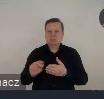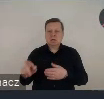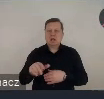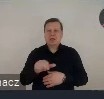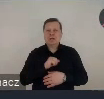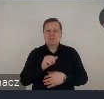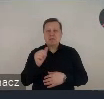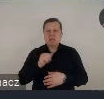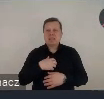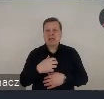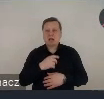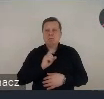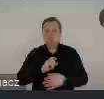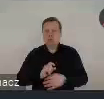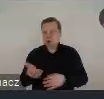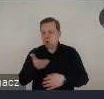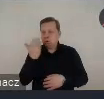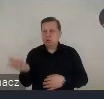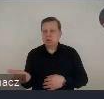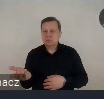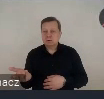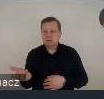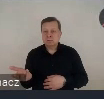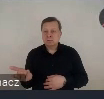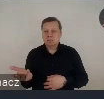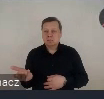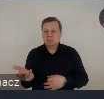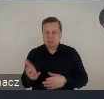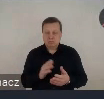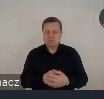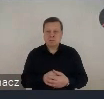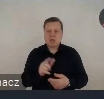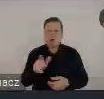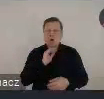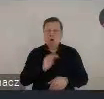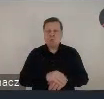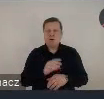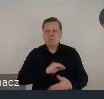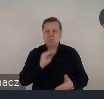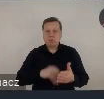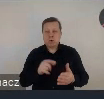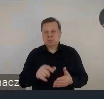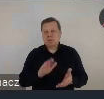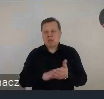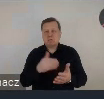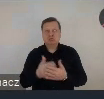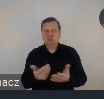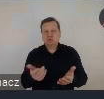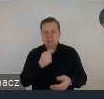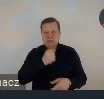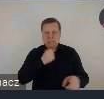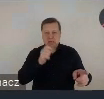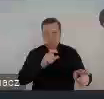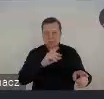i nazwiska dyrektora biura cechu. Jest zapis, że umowy podpisuje na przykład starszy